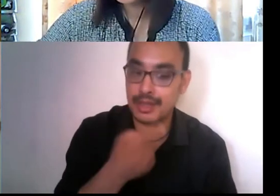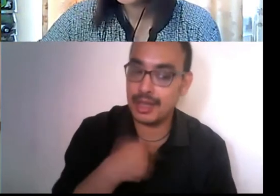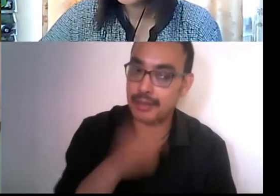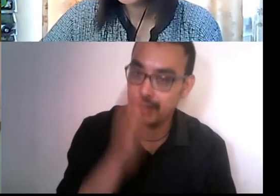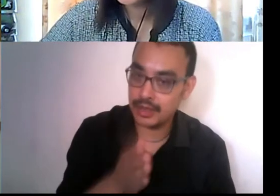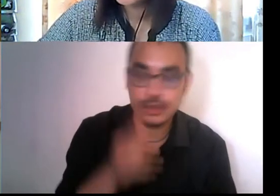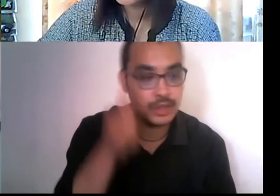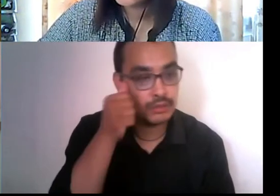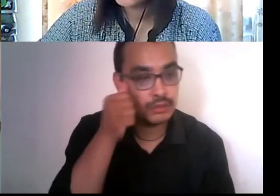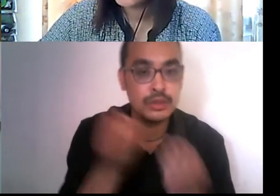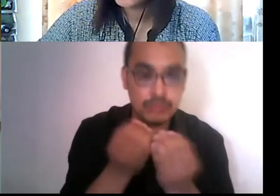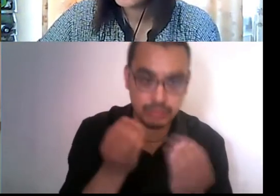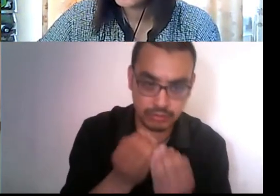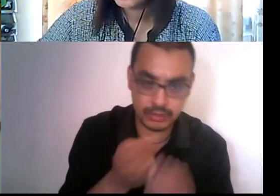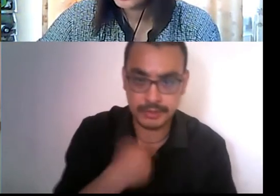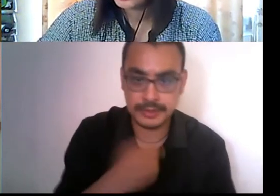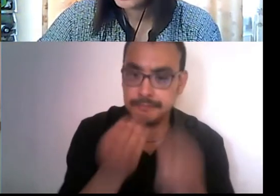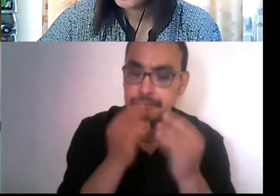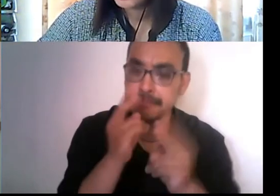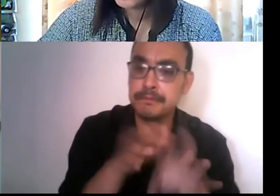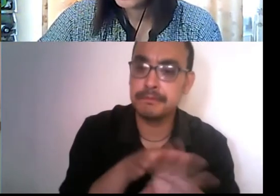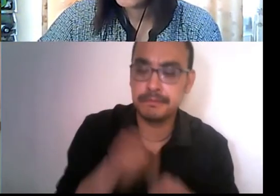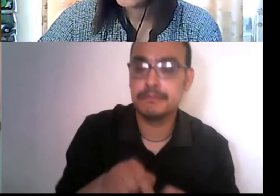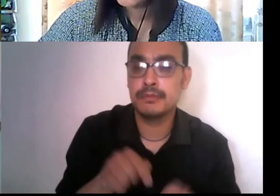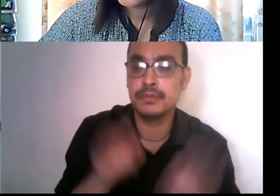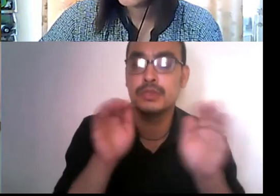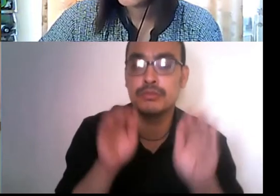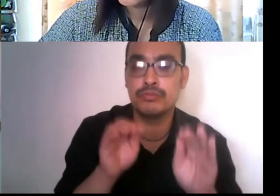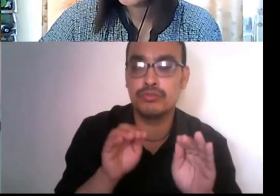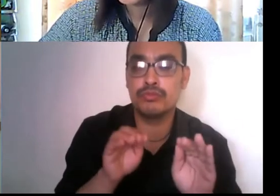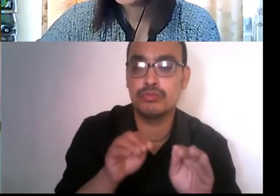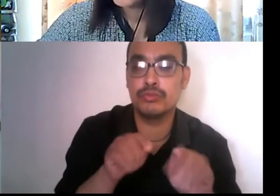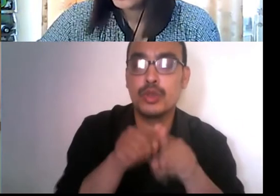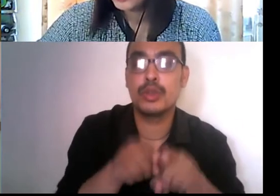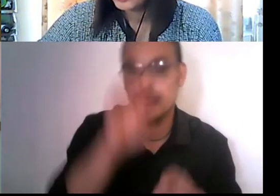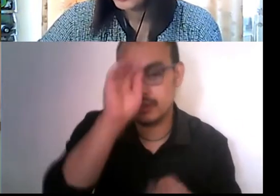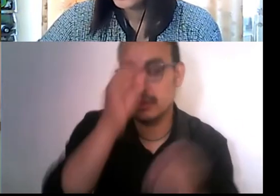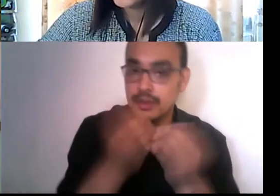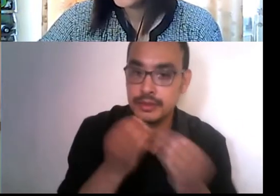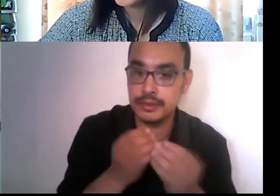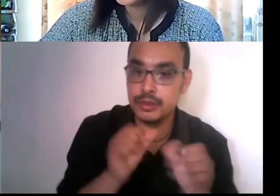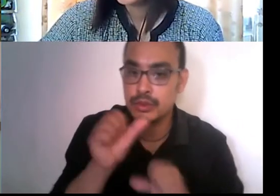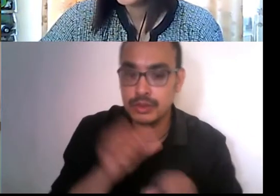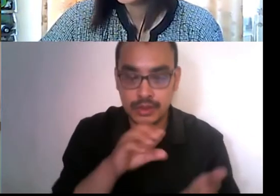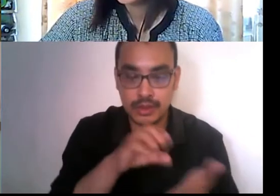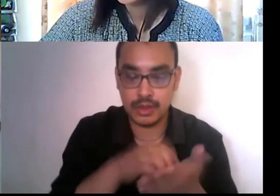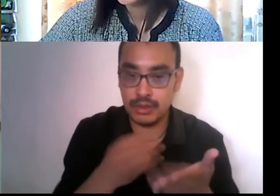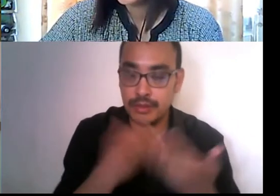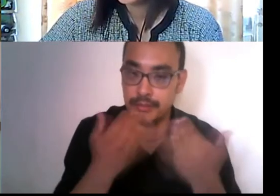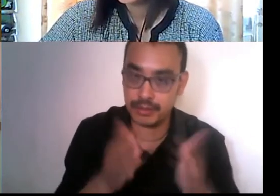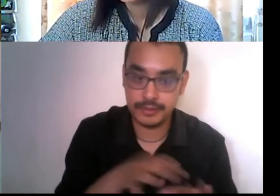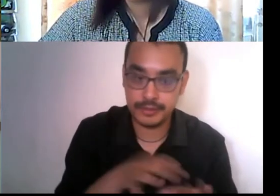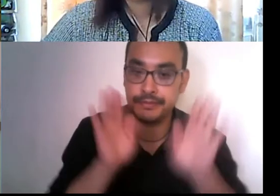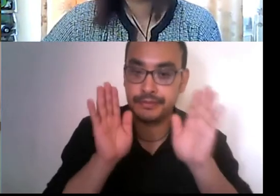अनुभव गरेको हामीले सिकेका कुराहरू आज यहाँहरू समक्ष प्रस्तुत गर्नलाई जुन प्लेटफर्म दिनुभयो त्यसको लागि थ्याङ्क यू सो